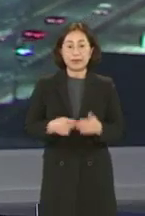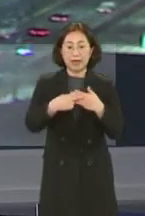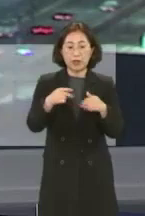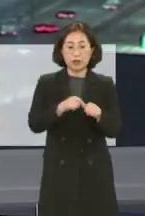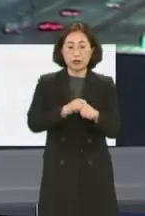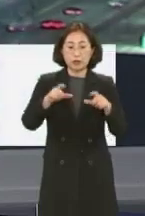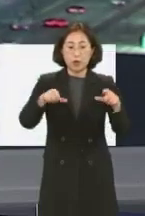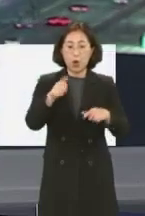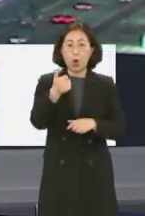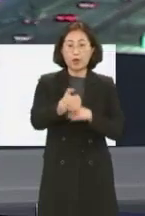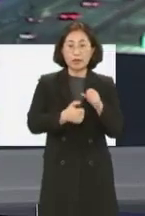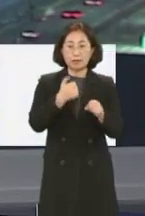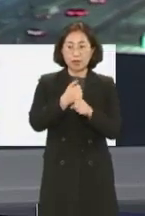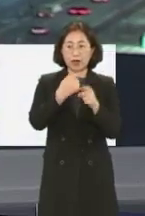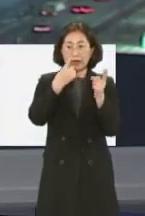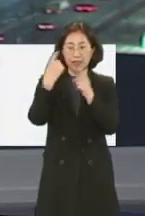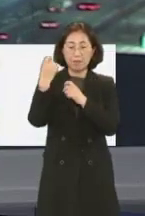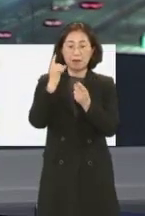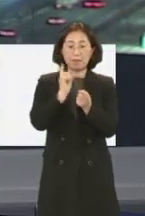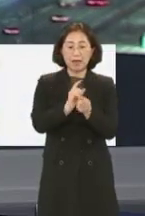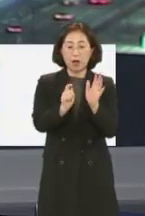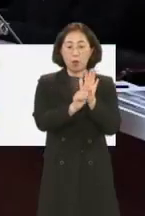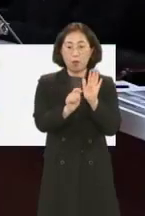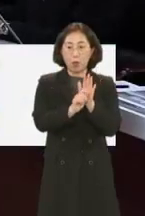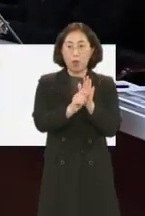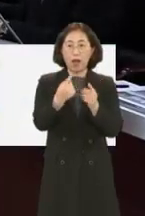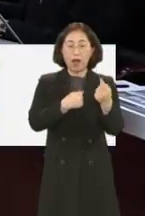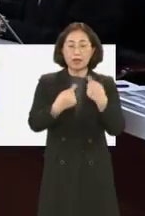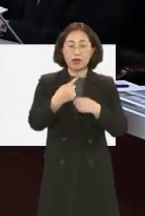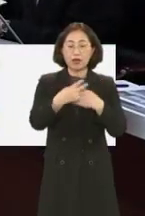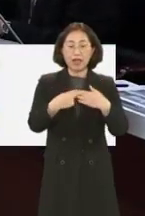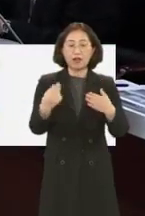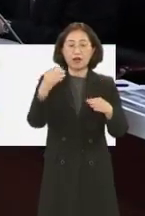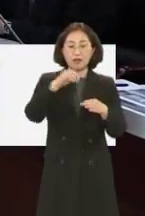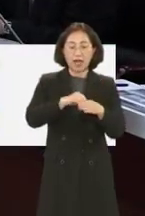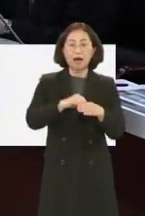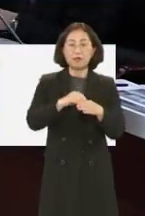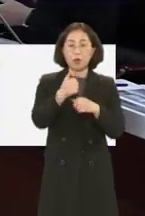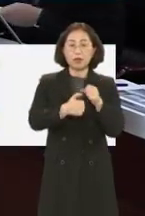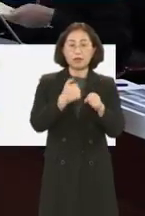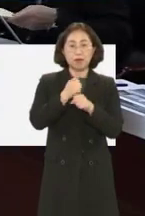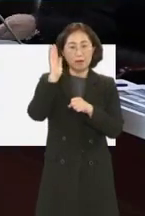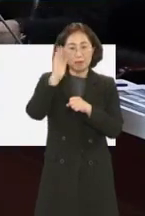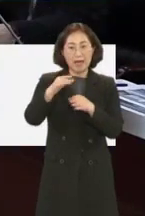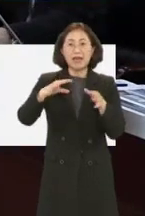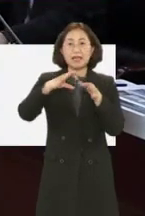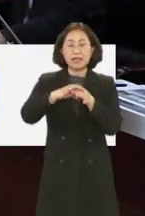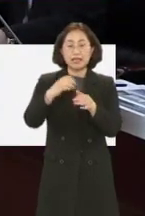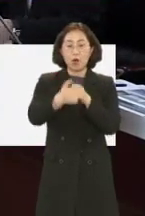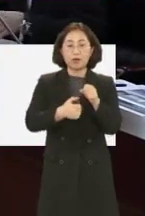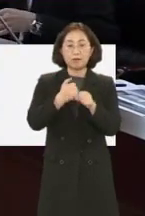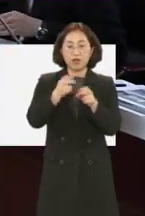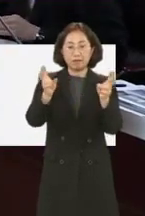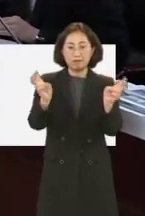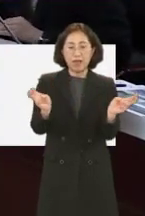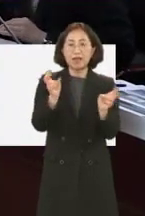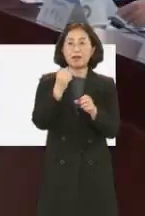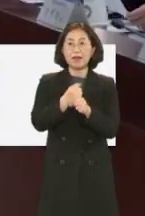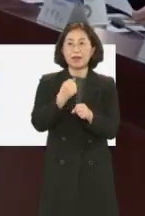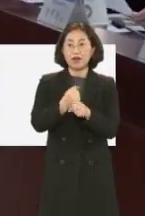대덕특구 50주년을 맞아 대국민 공모를 거쳐 대덕을 담은 50년, 미래를 잇는 50년이라는 슬로건과